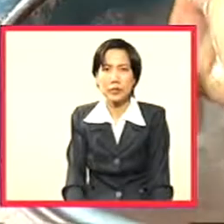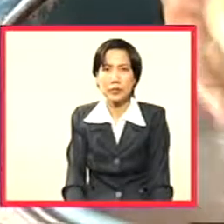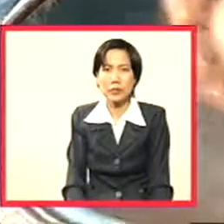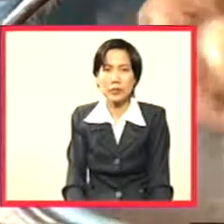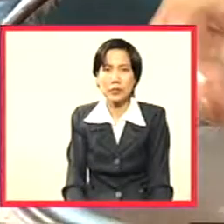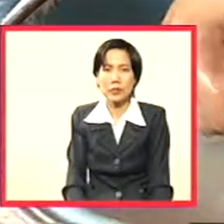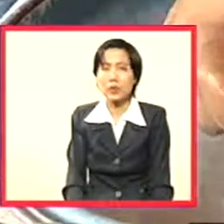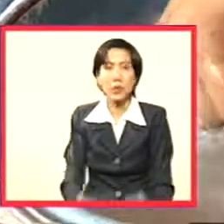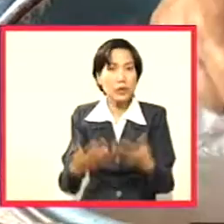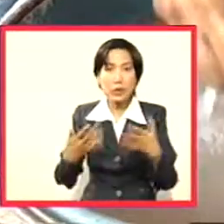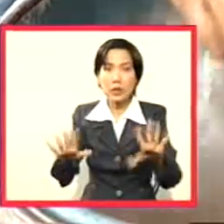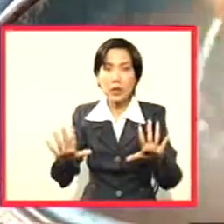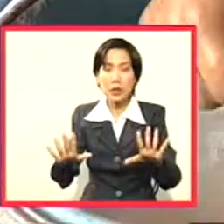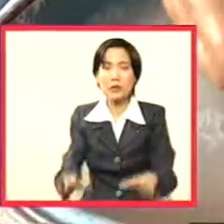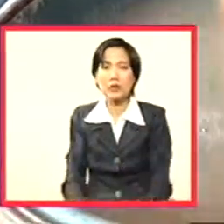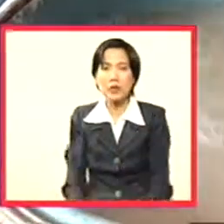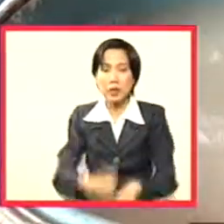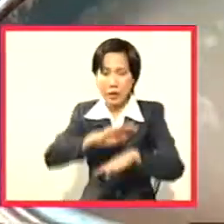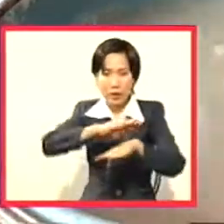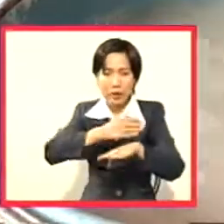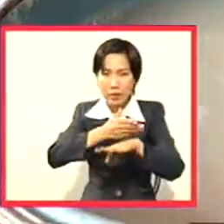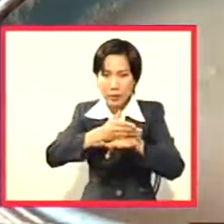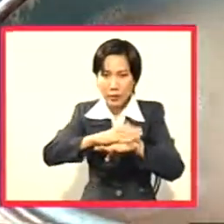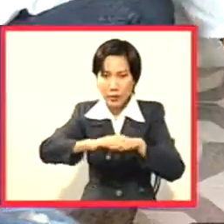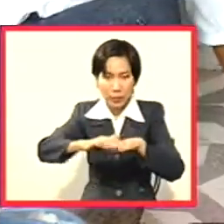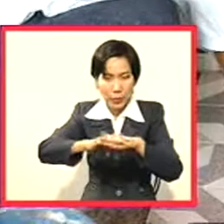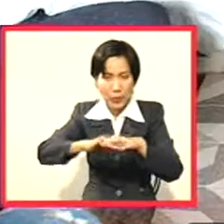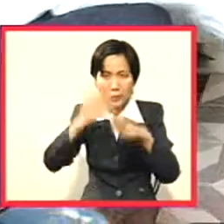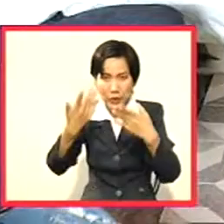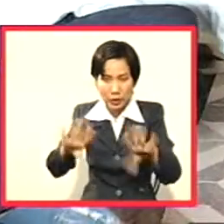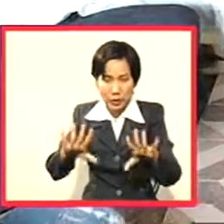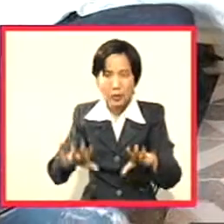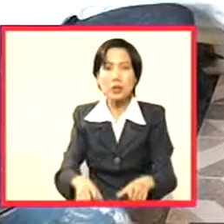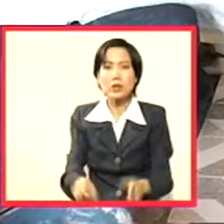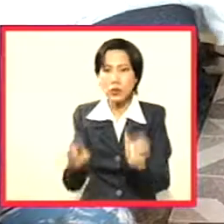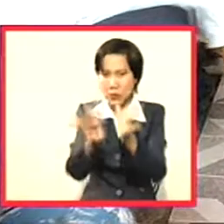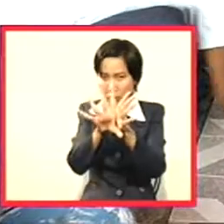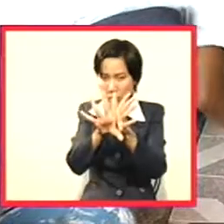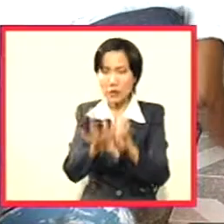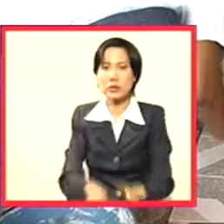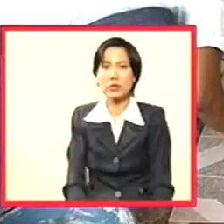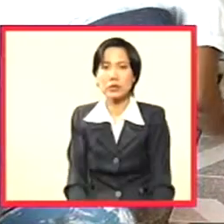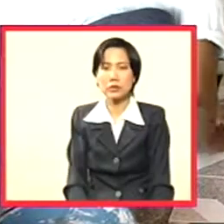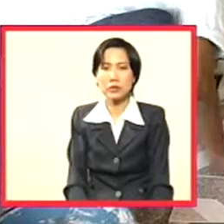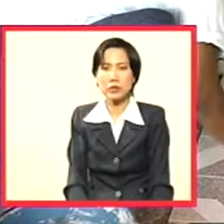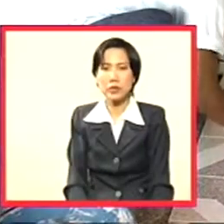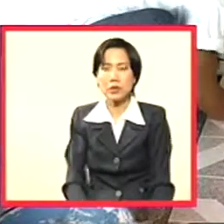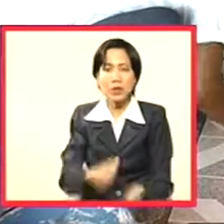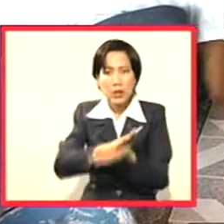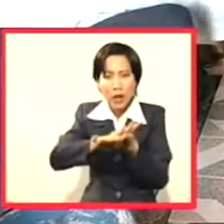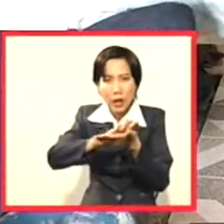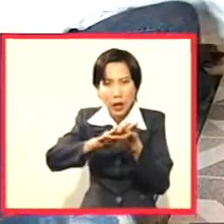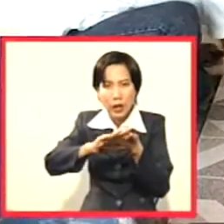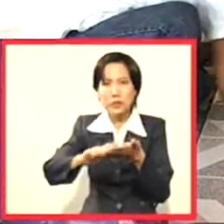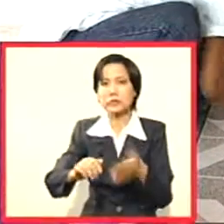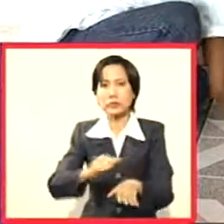ปูก็เสร็จแล้วปรับแต่งผิวก็แต่งแล้วต่อไปก็เข้าสู่ขั้นตอนสุดท้ายคือการทำความสะอาดผิวหน้าก